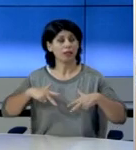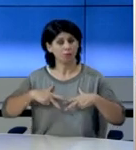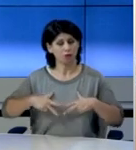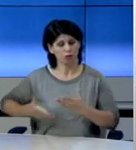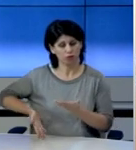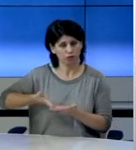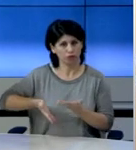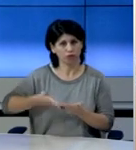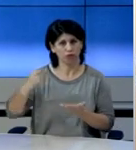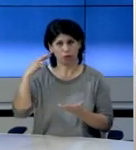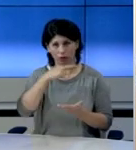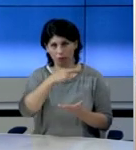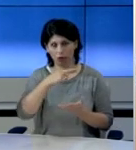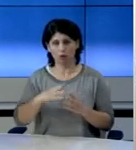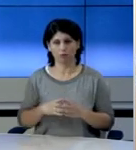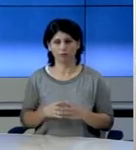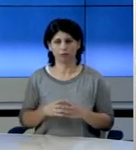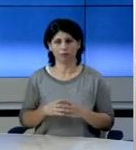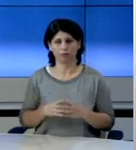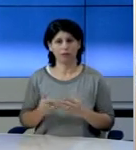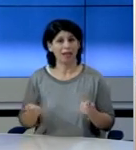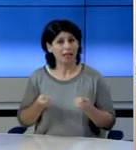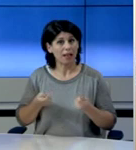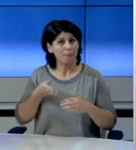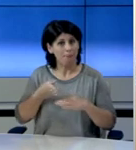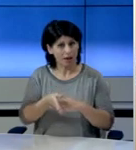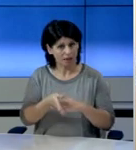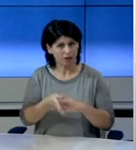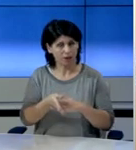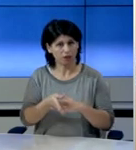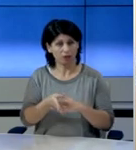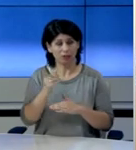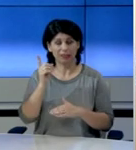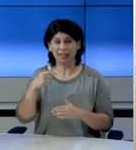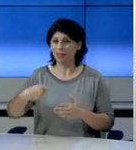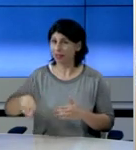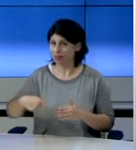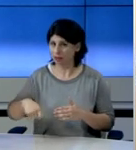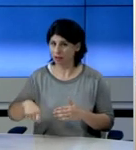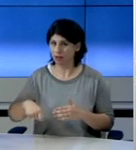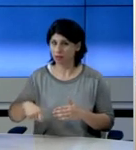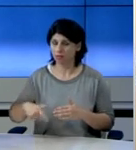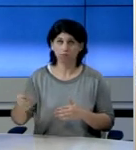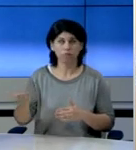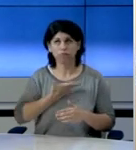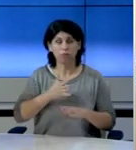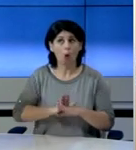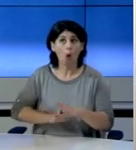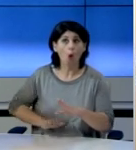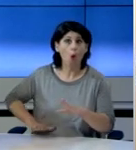Πρωθυπουργό να κάνει παρέμβαση για μια δίκη που συγκλονίζει το